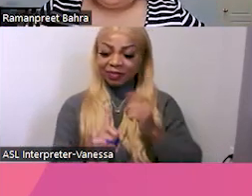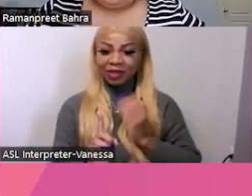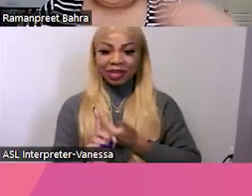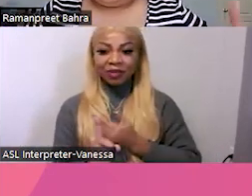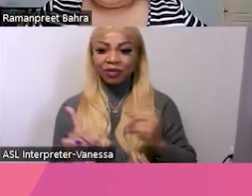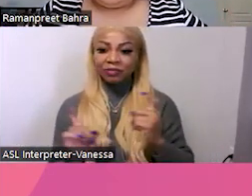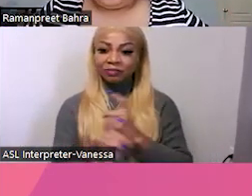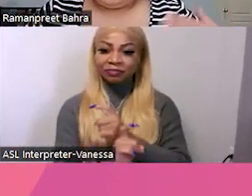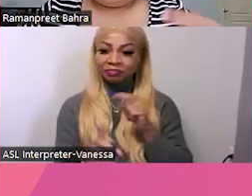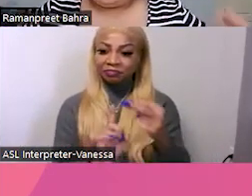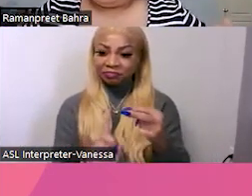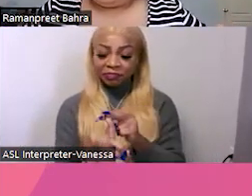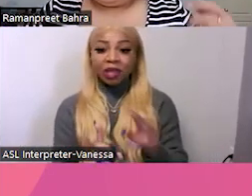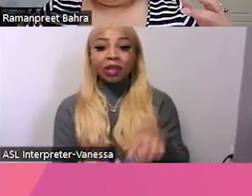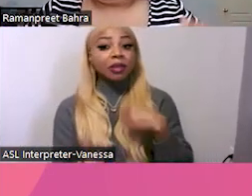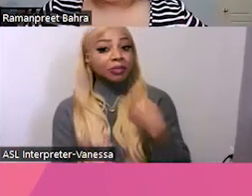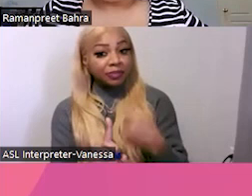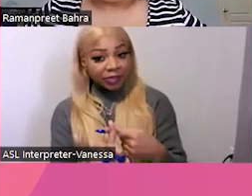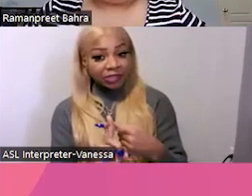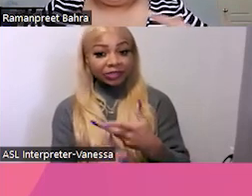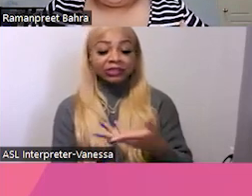beauté. De plus,